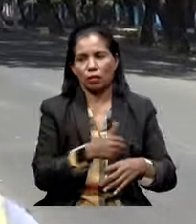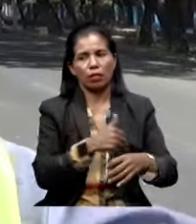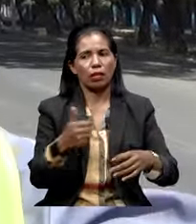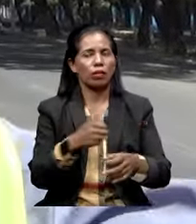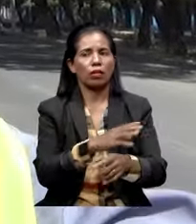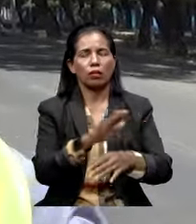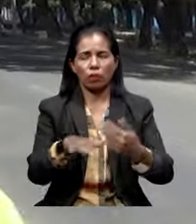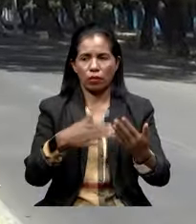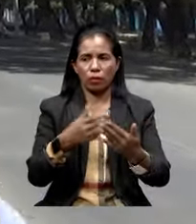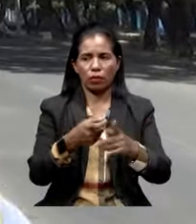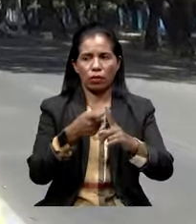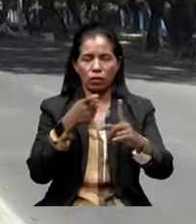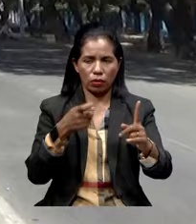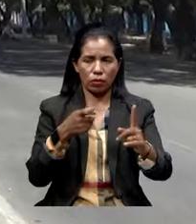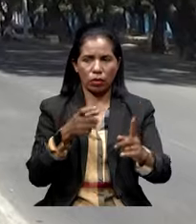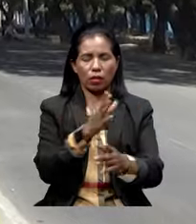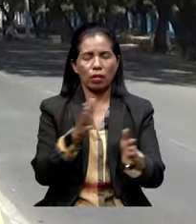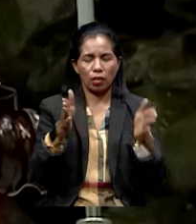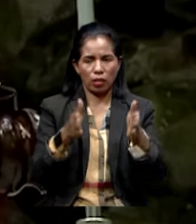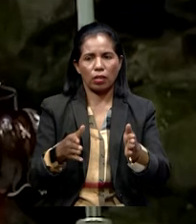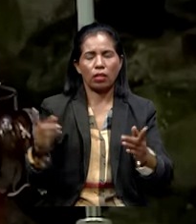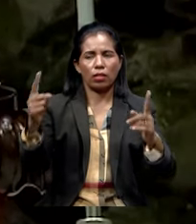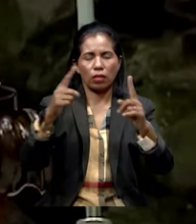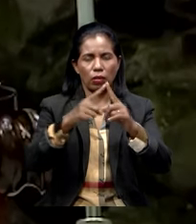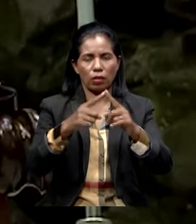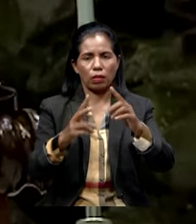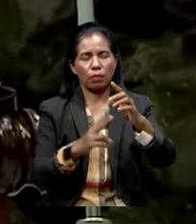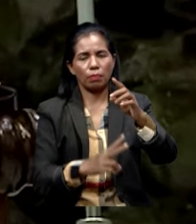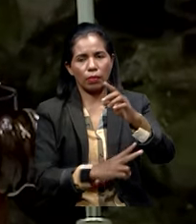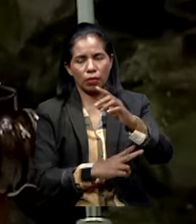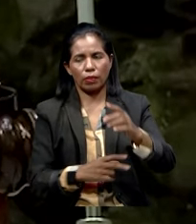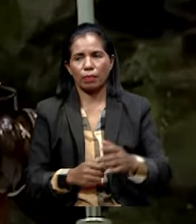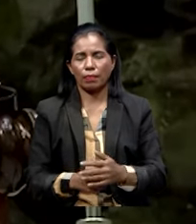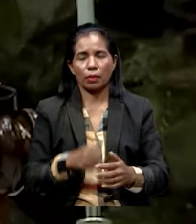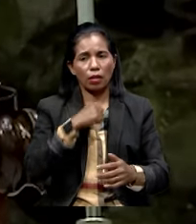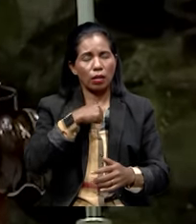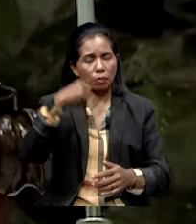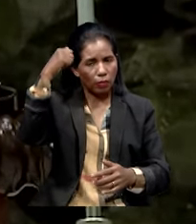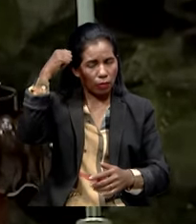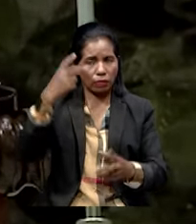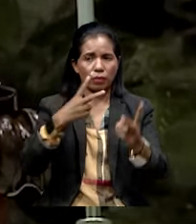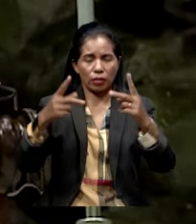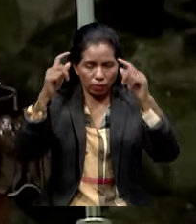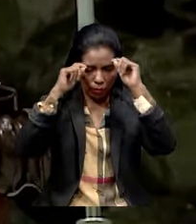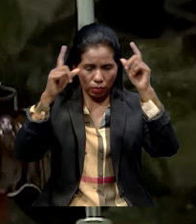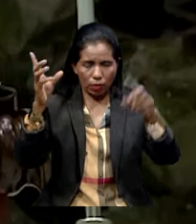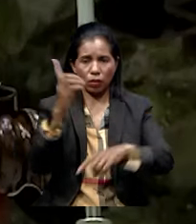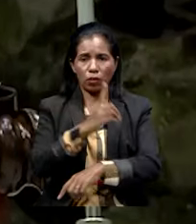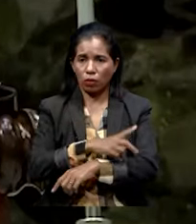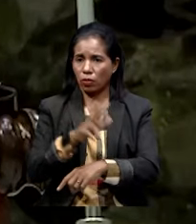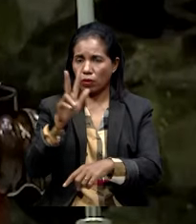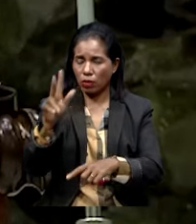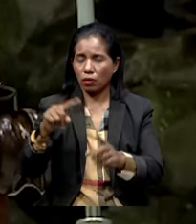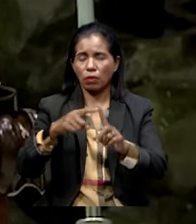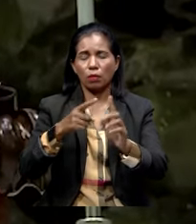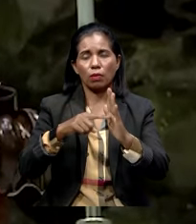pokoknya usi usurin kelarannya to be bunti tempat. Tuh lorari Papa Francisco se visita Timor Leste durante loron tolu